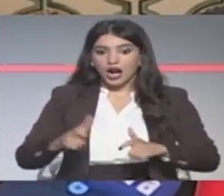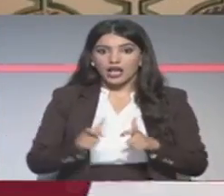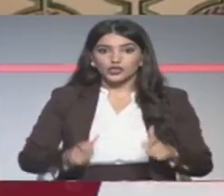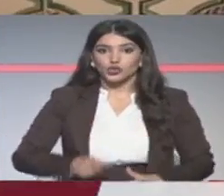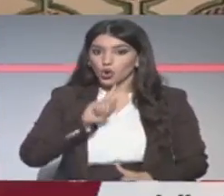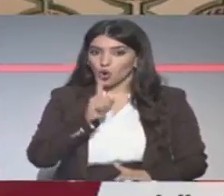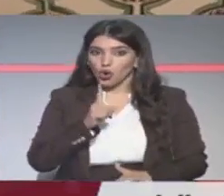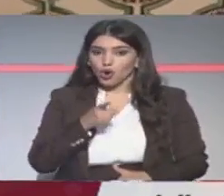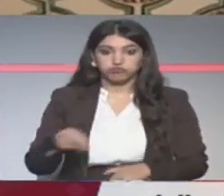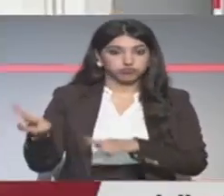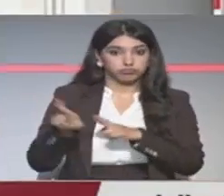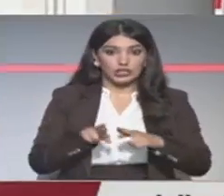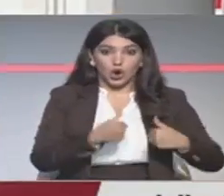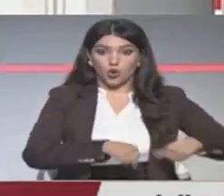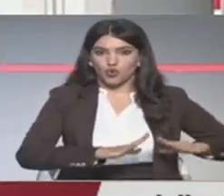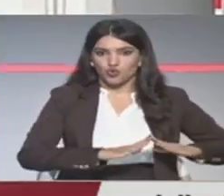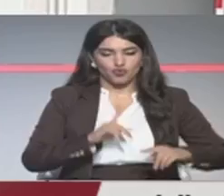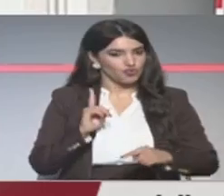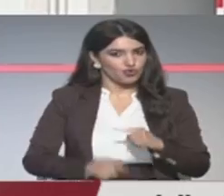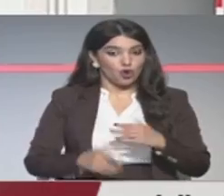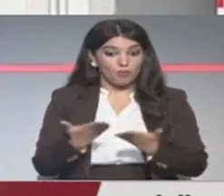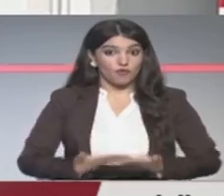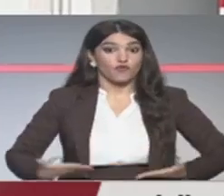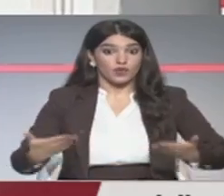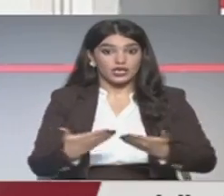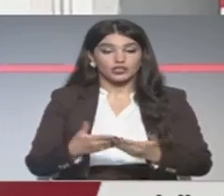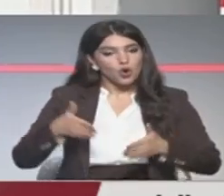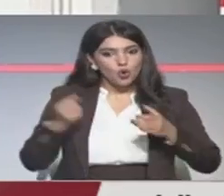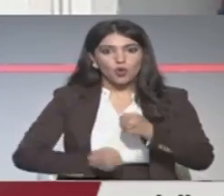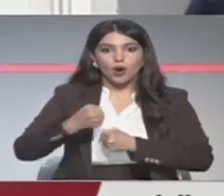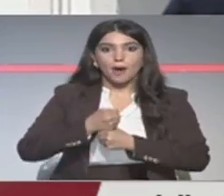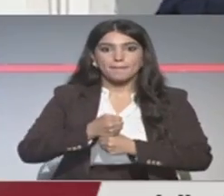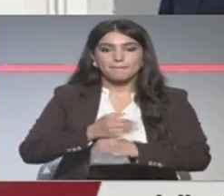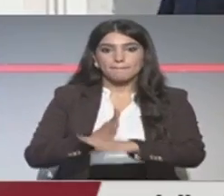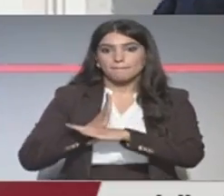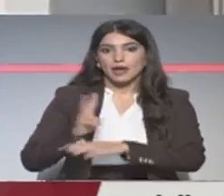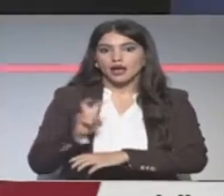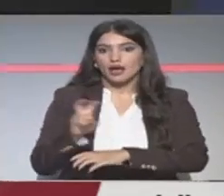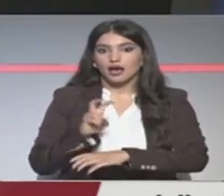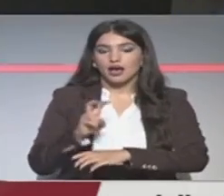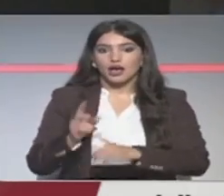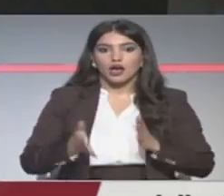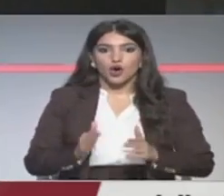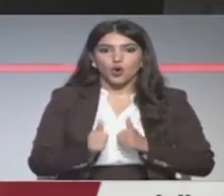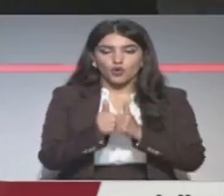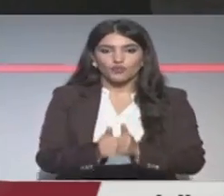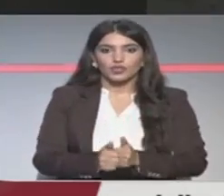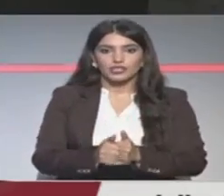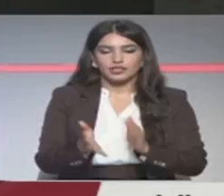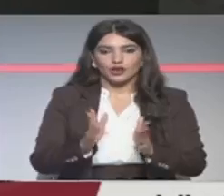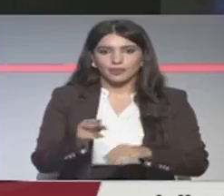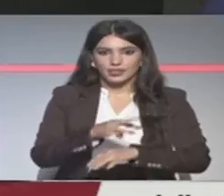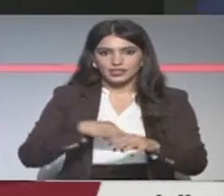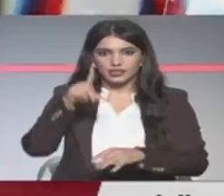يؤكد عدم العودة إلى إجراء الحجر الصحي الشامل في الوقت الراهن وتركيز مخبر عسكري متنقل للتحاليل الجرثومية بمستشفى سيدي